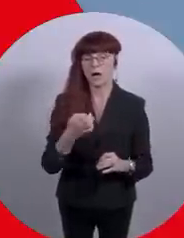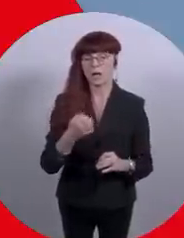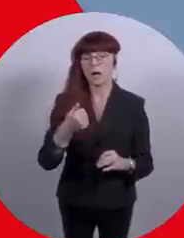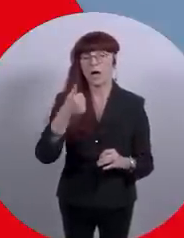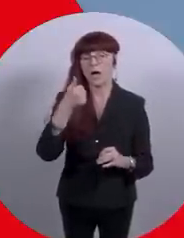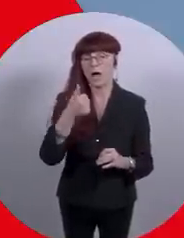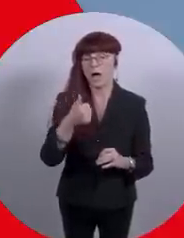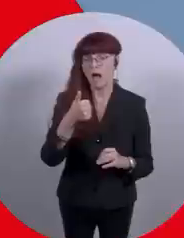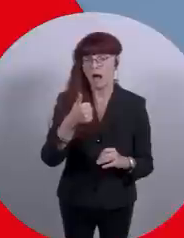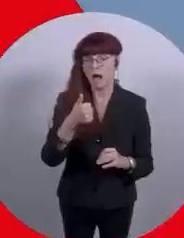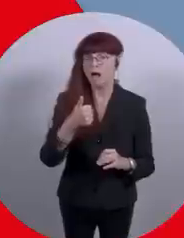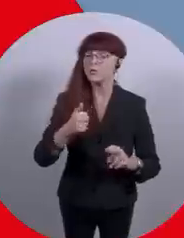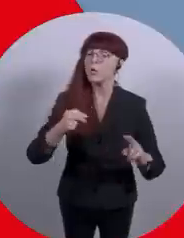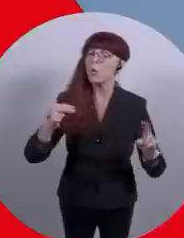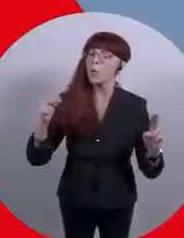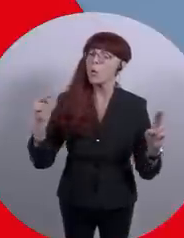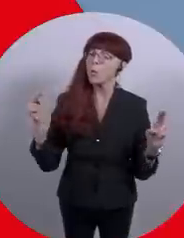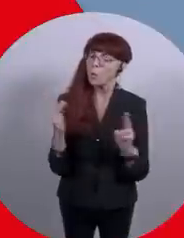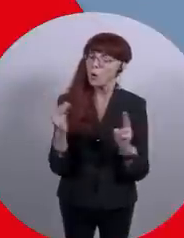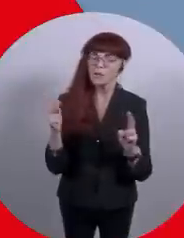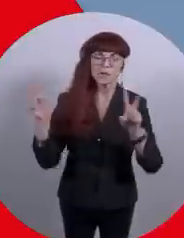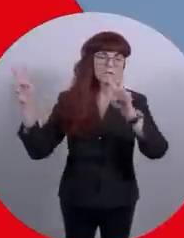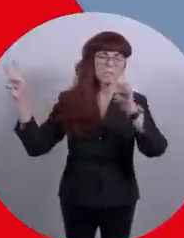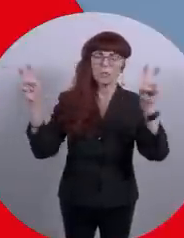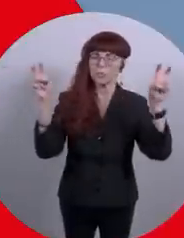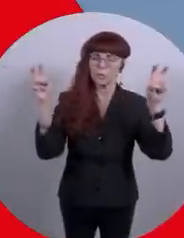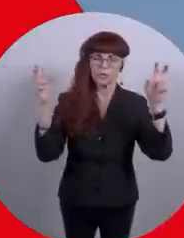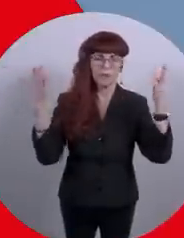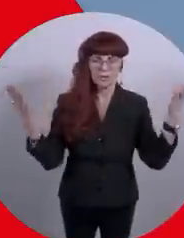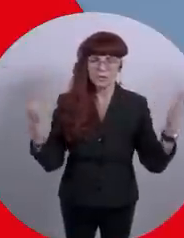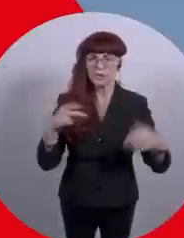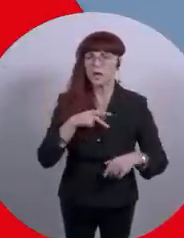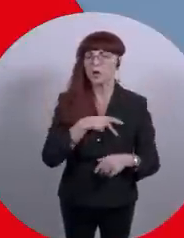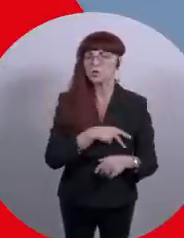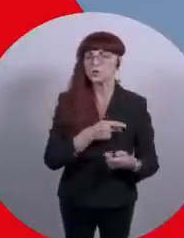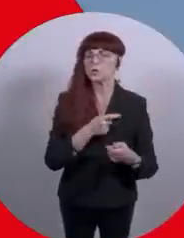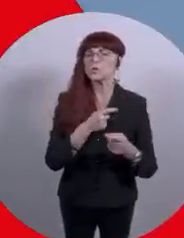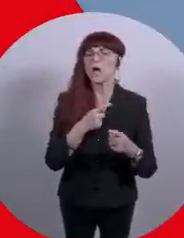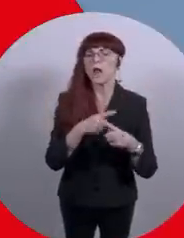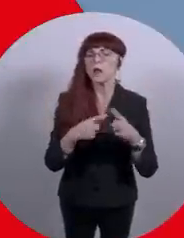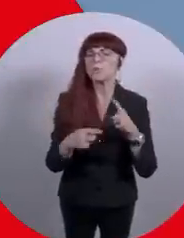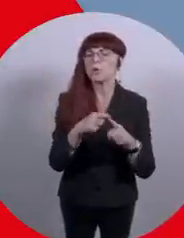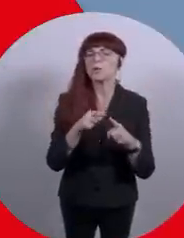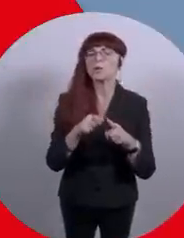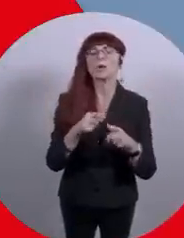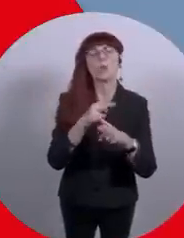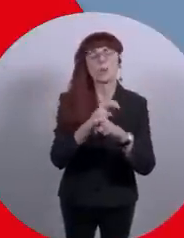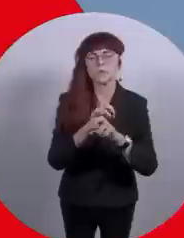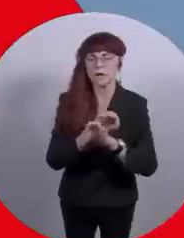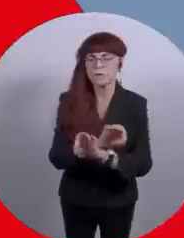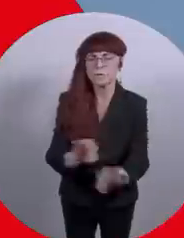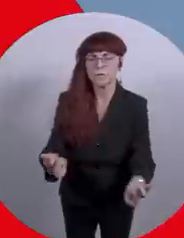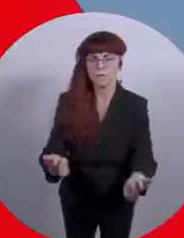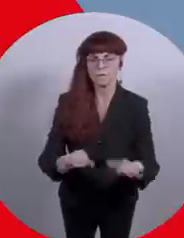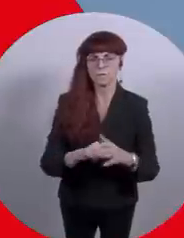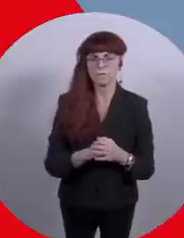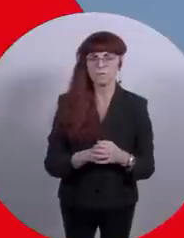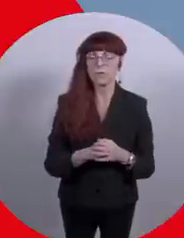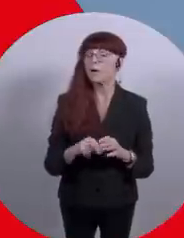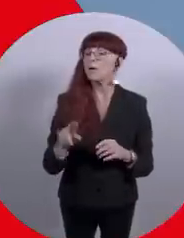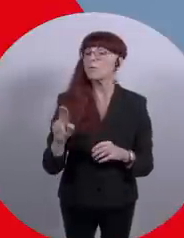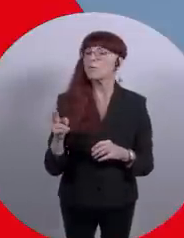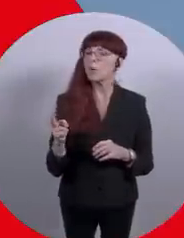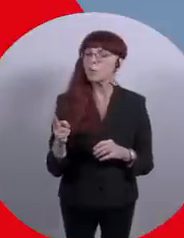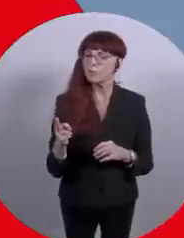kurzen aber sehr prägnanten Motto nämlich soziale Politik für Österreich und das aus gutem Grund